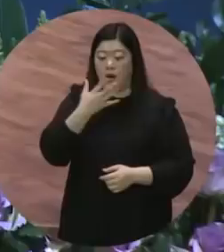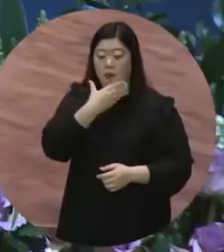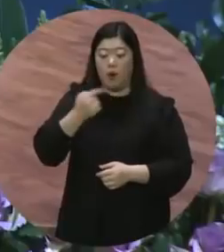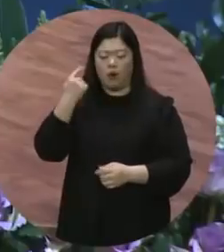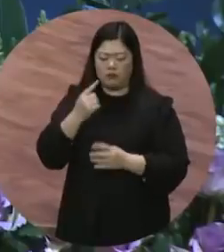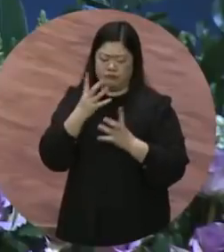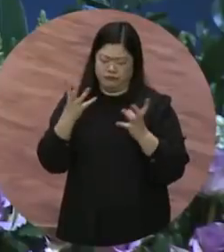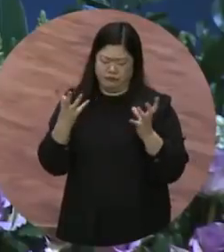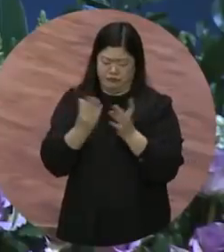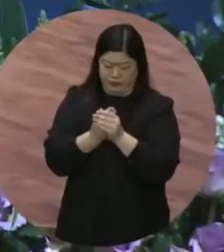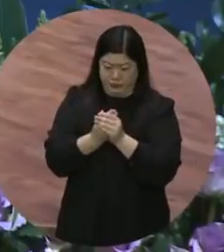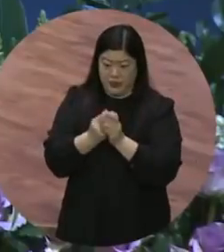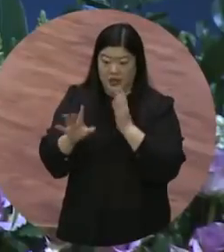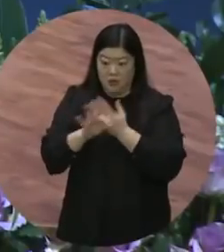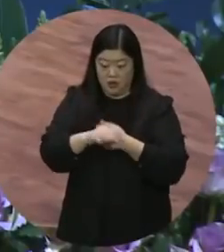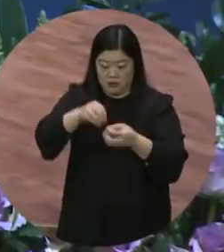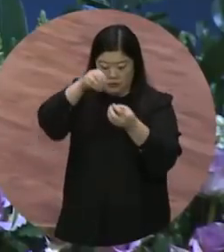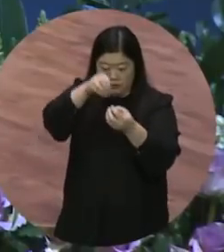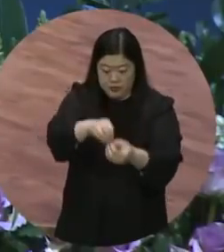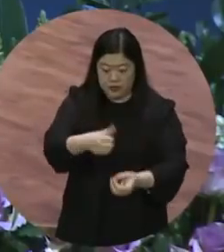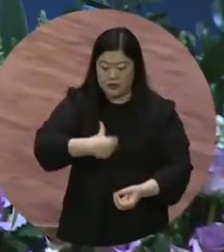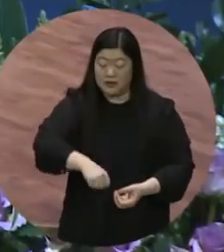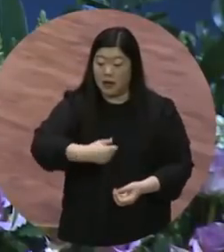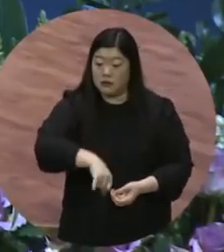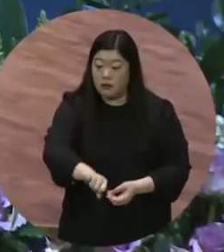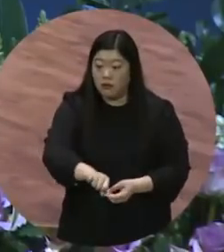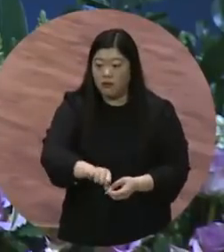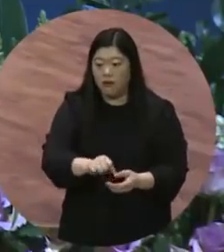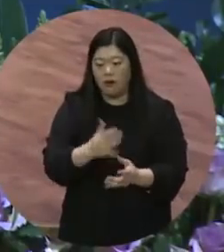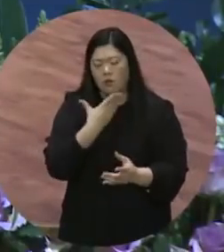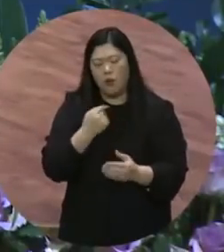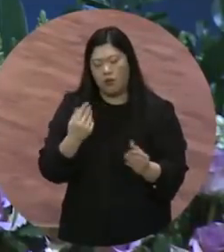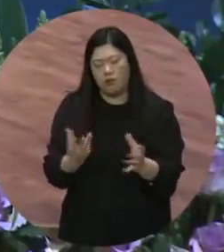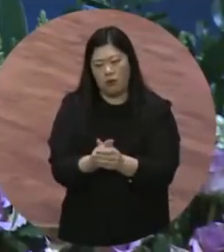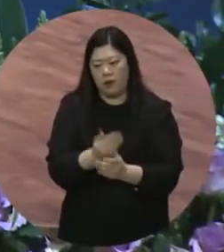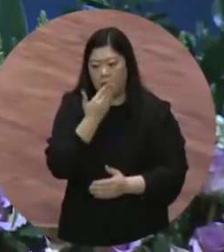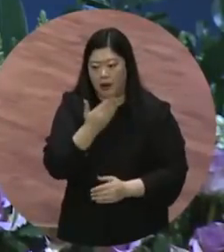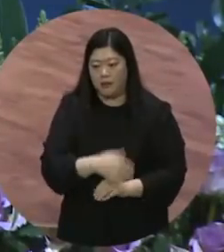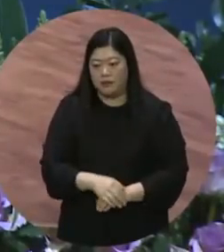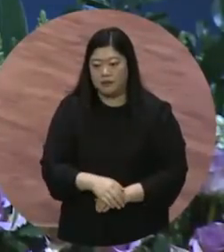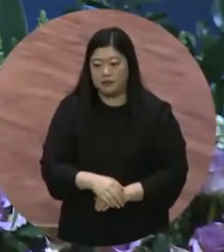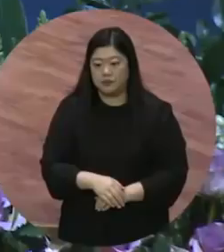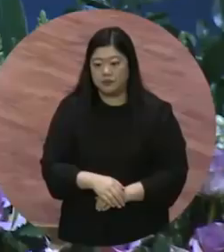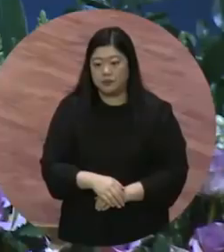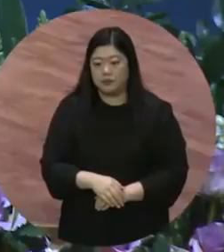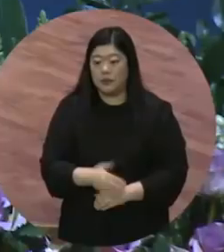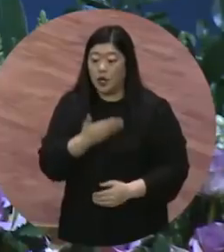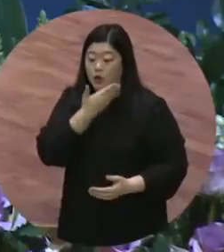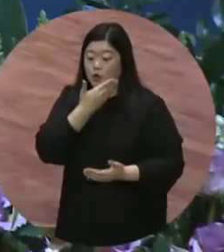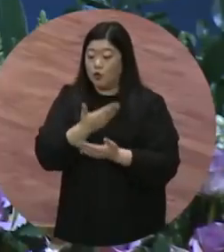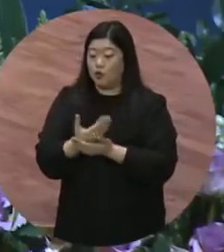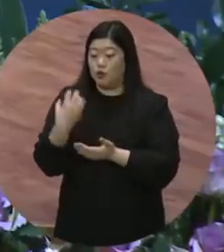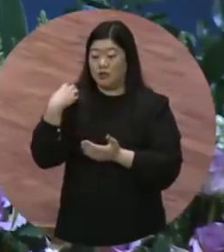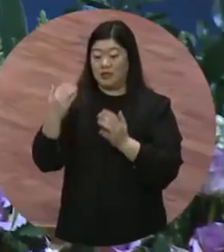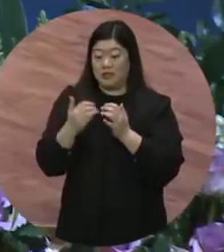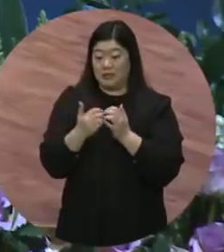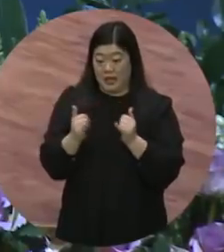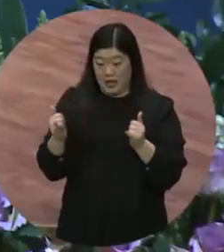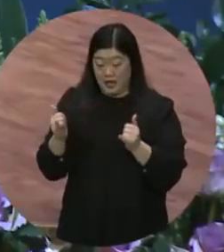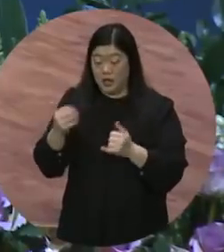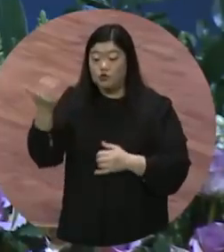교회에서도 부모가 있습니다. 그게 중직자입니다. 중직자는 평신도의